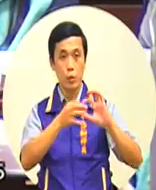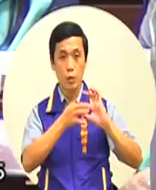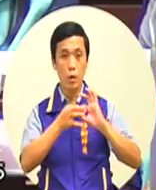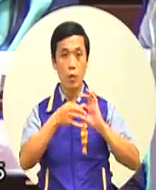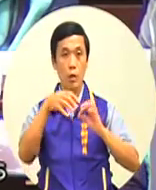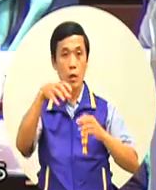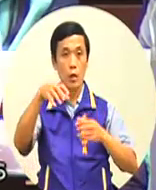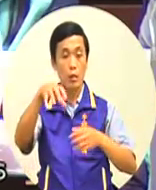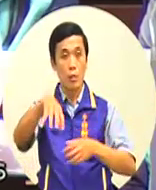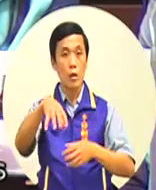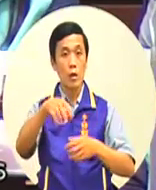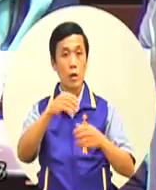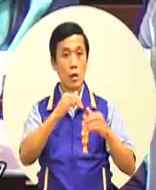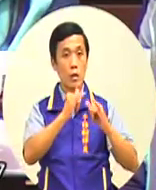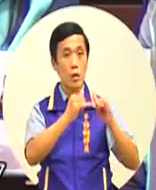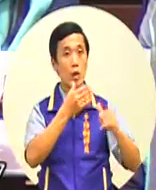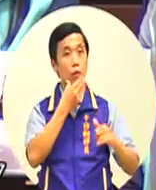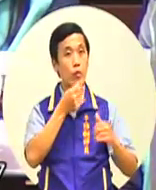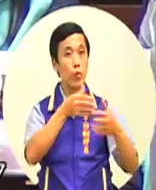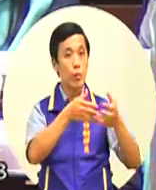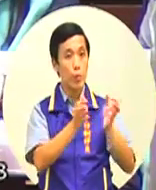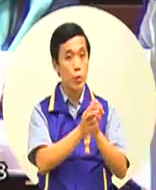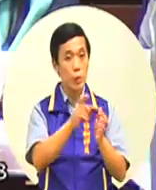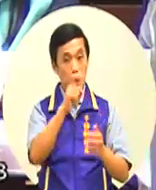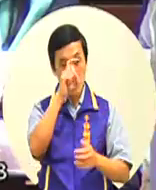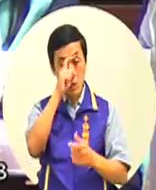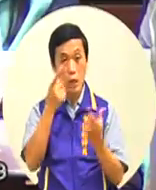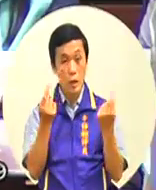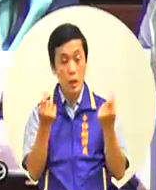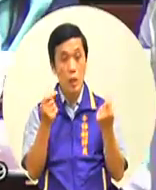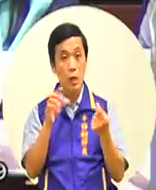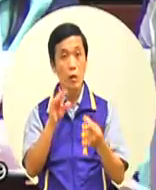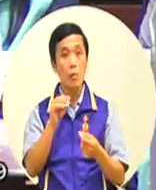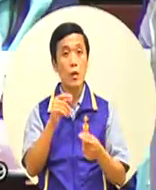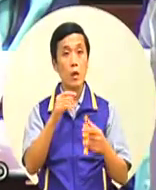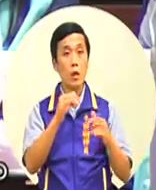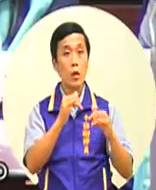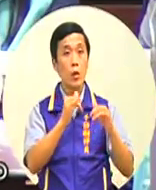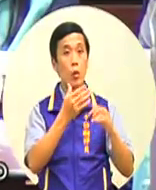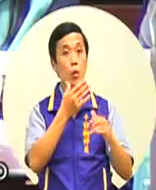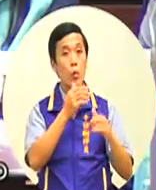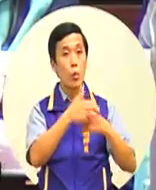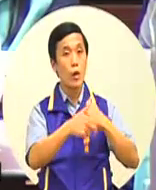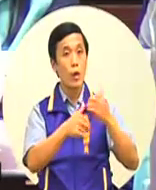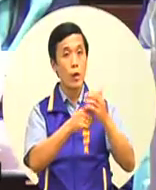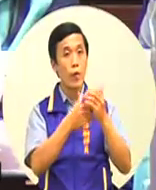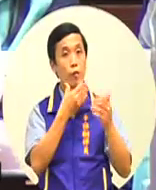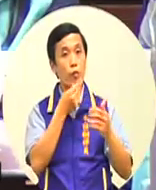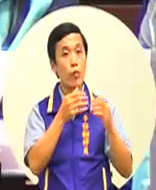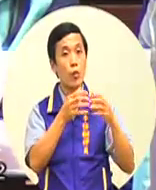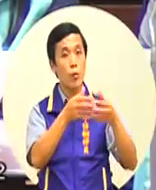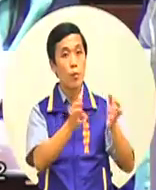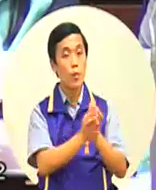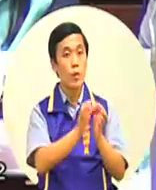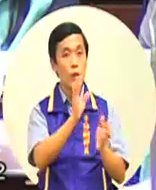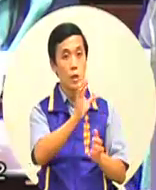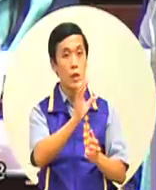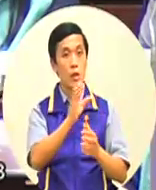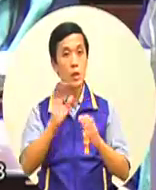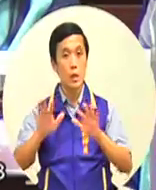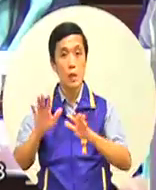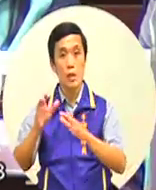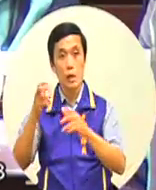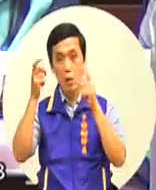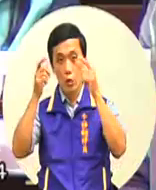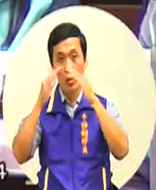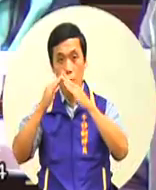福部现在期望设置的这个点？它对于卫福部下的 C。我们现在目前的社区关怀照顾据点的功能是没